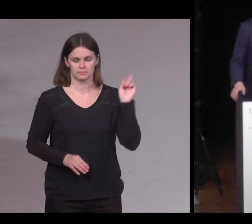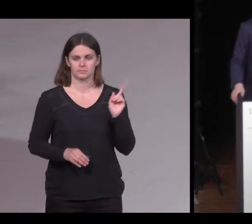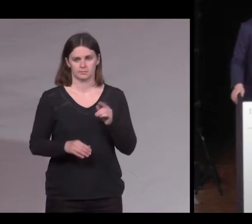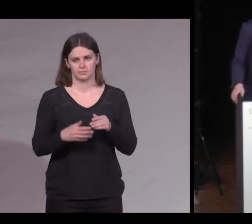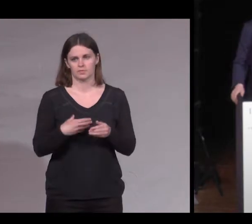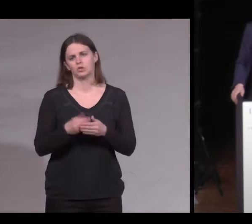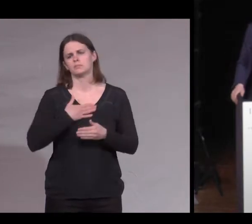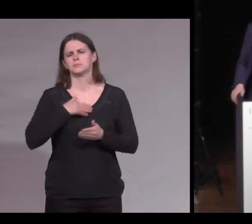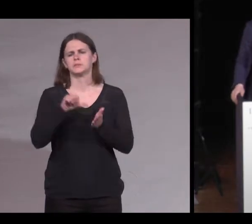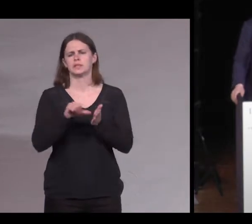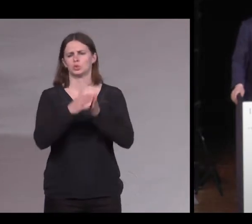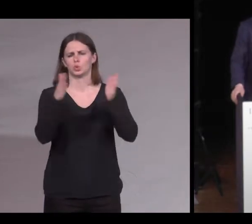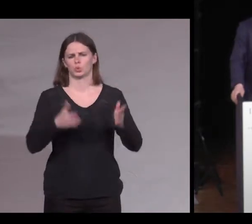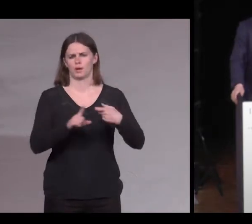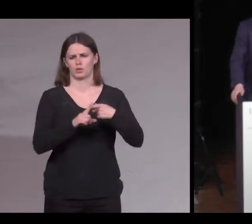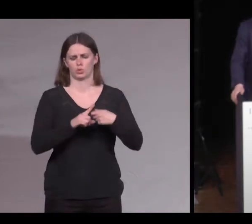robotické rehabilitace.